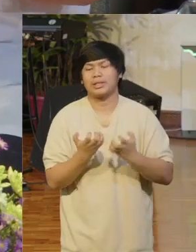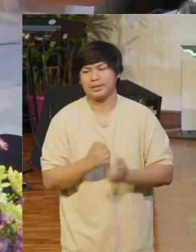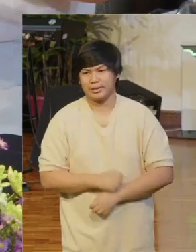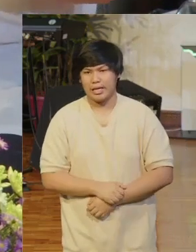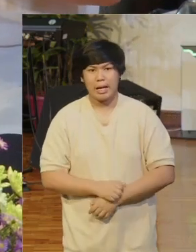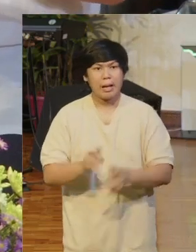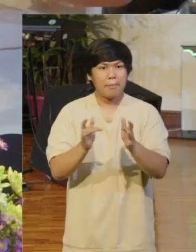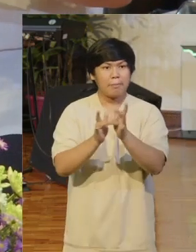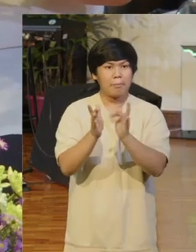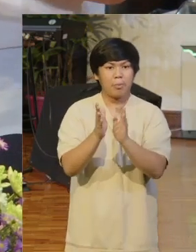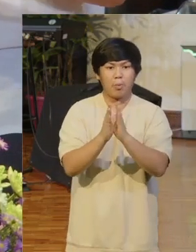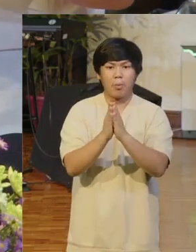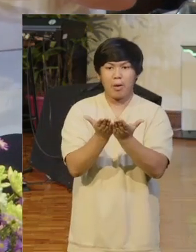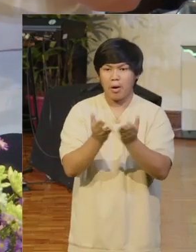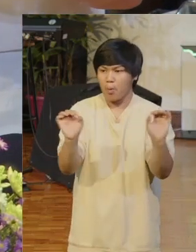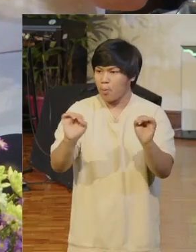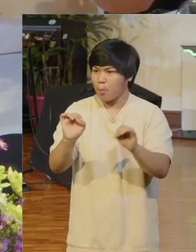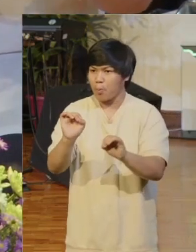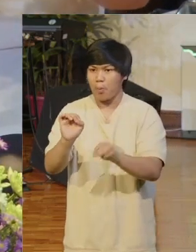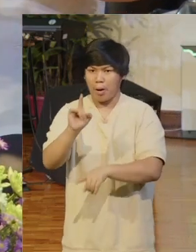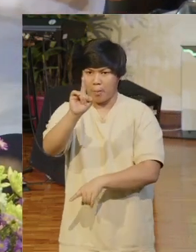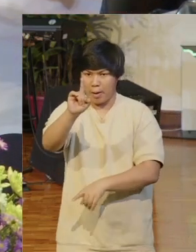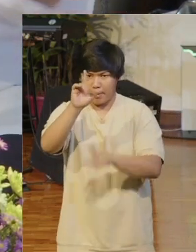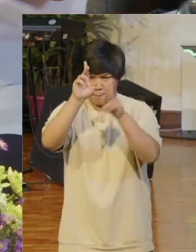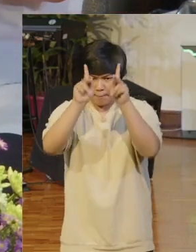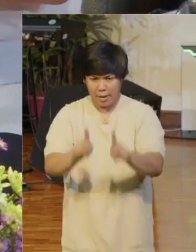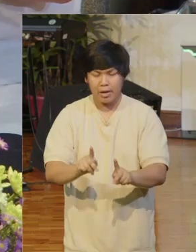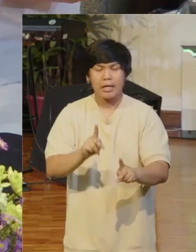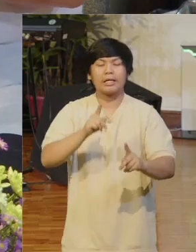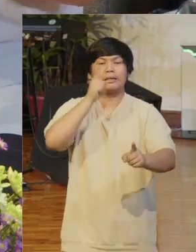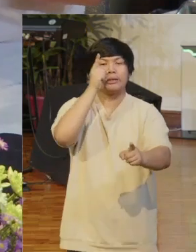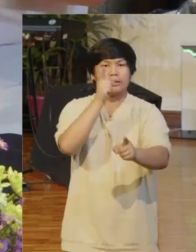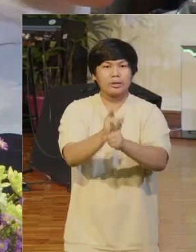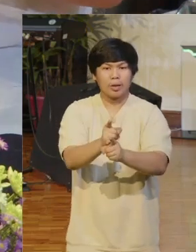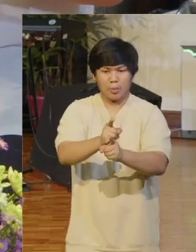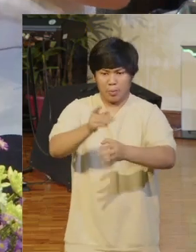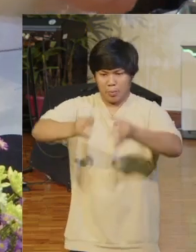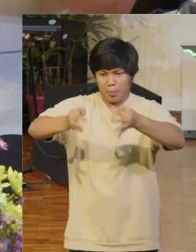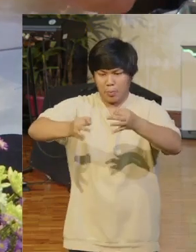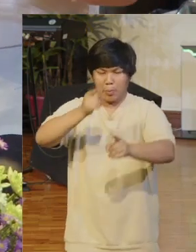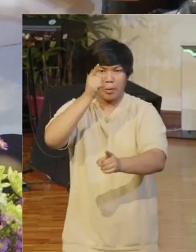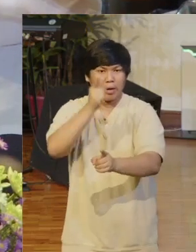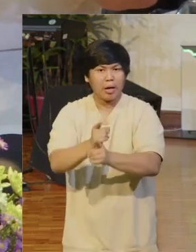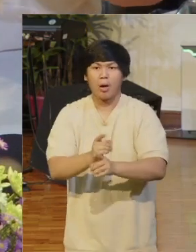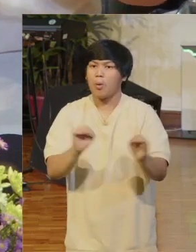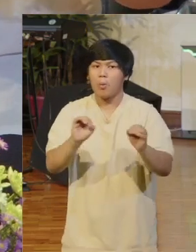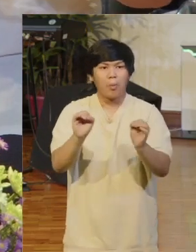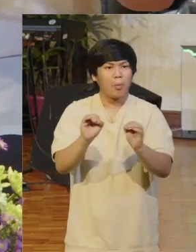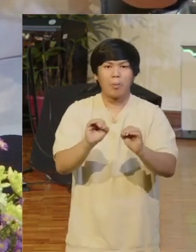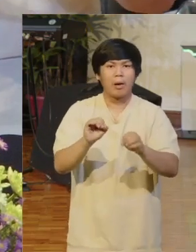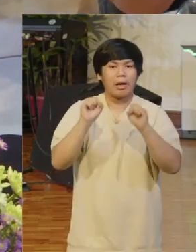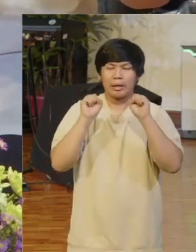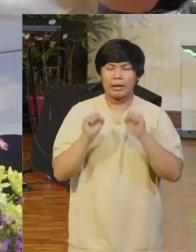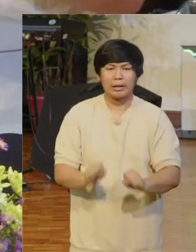there is no one righteous, no, not one. There is no one who understands, no one who seeks